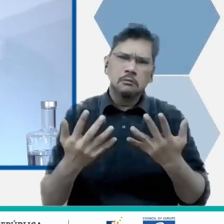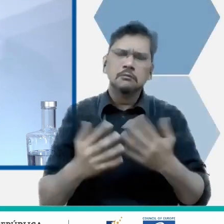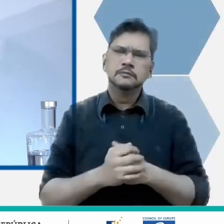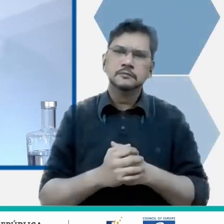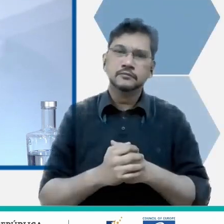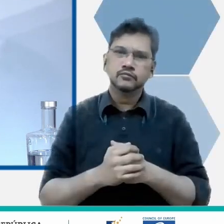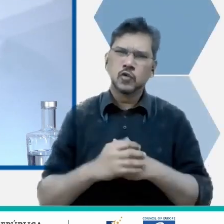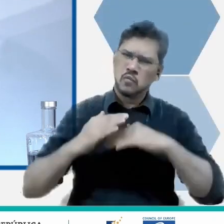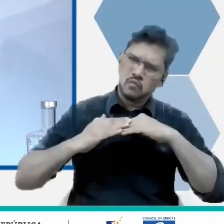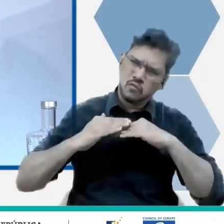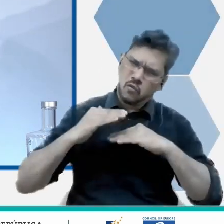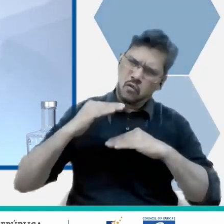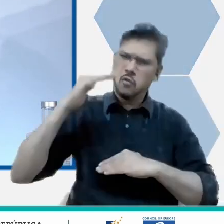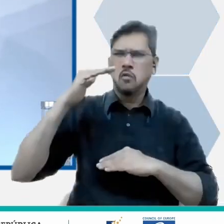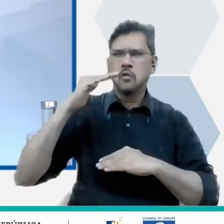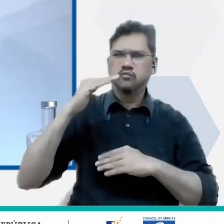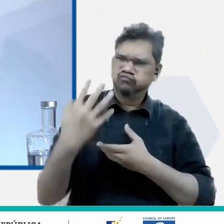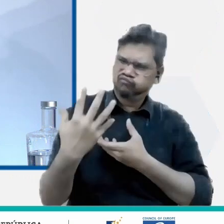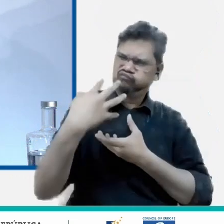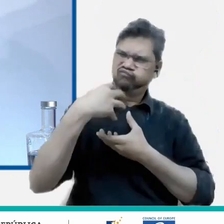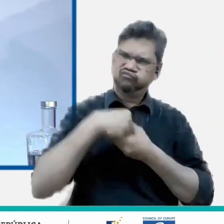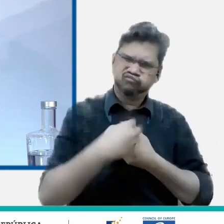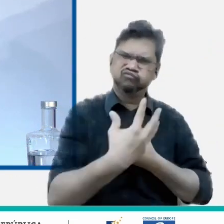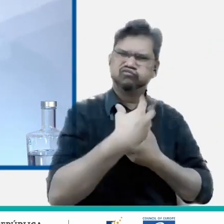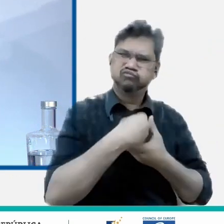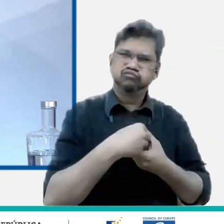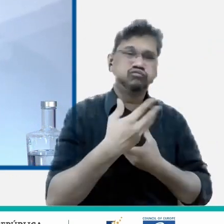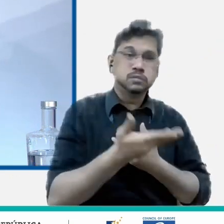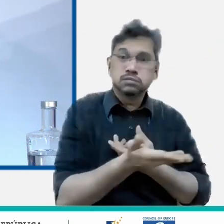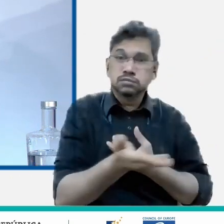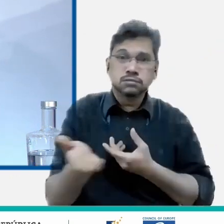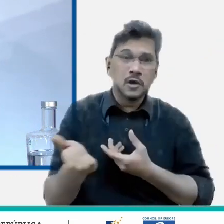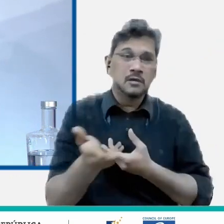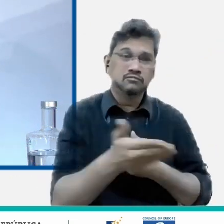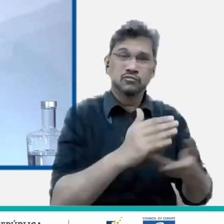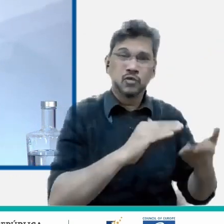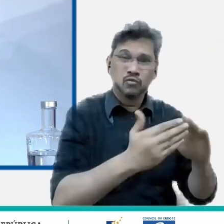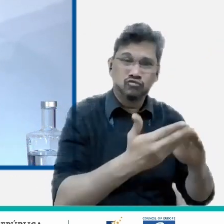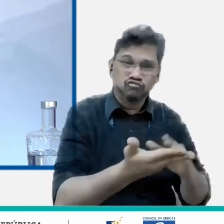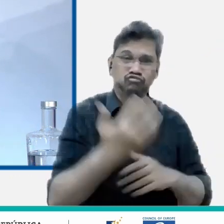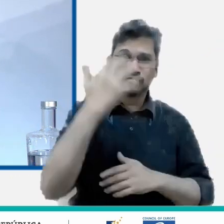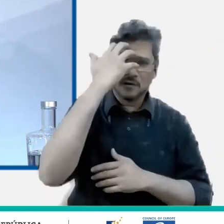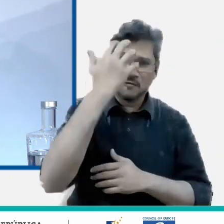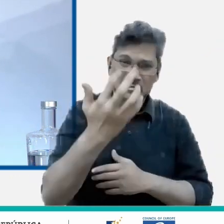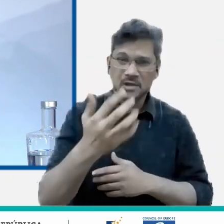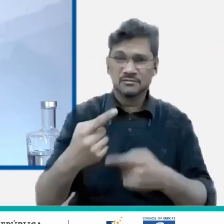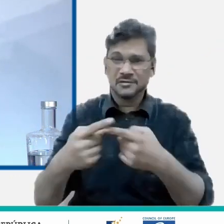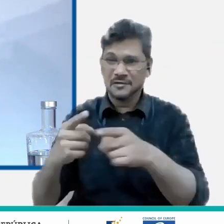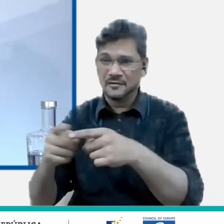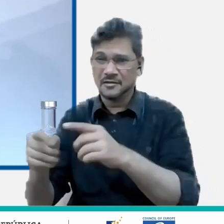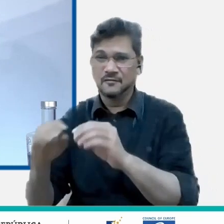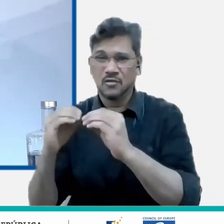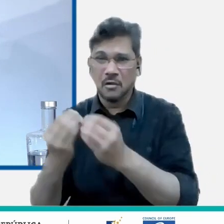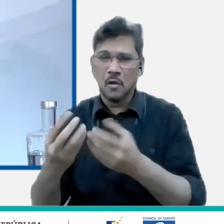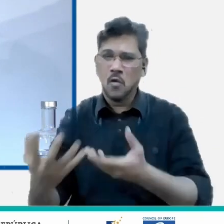местные сообщества и общественные институты. И именно такое позиционирование позволило нам буквально в 2018